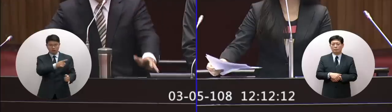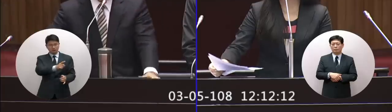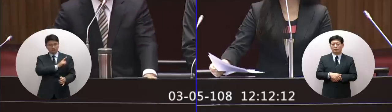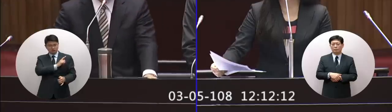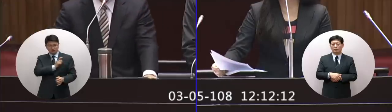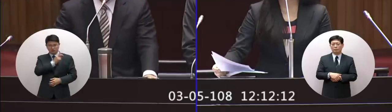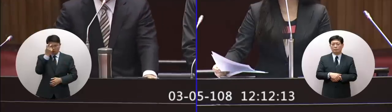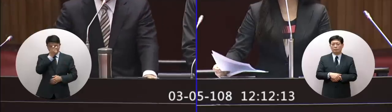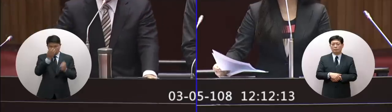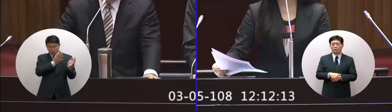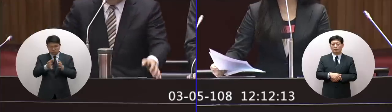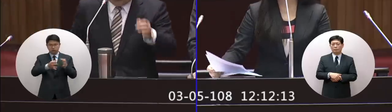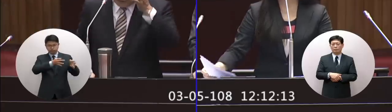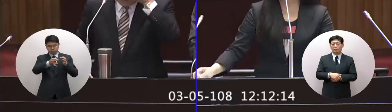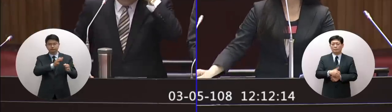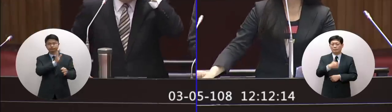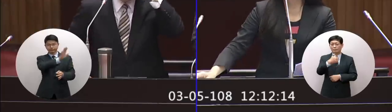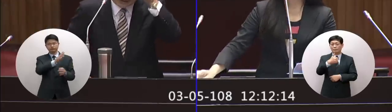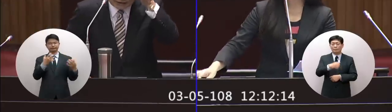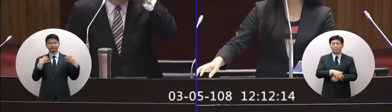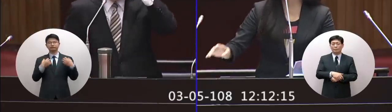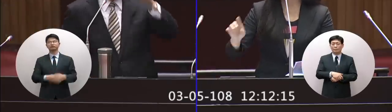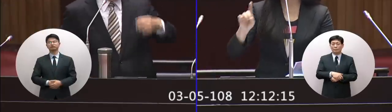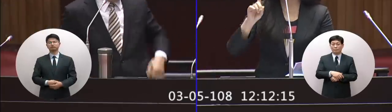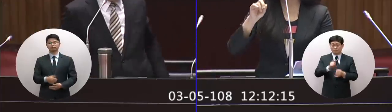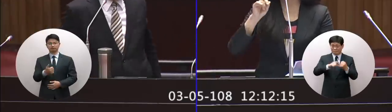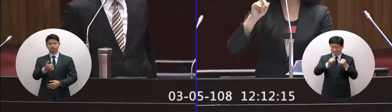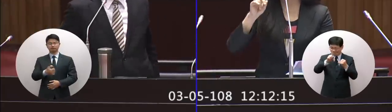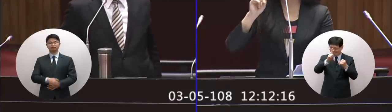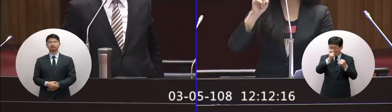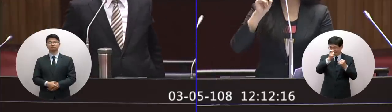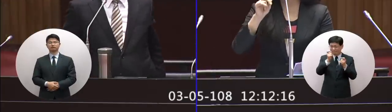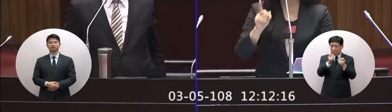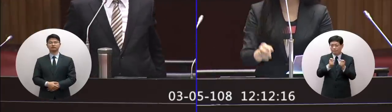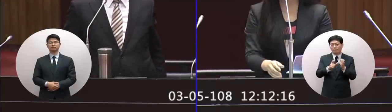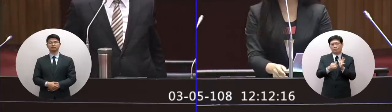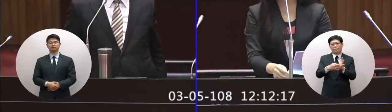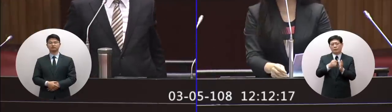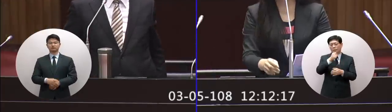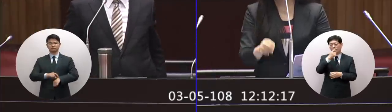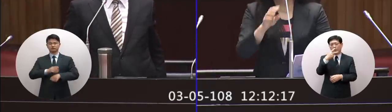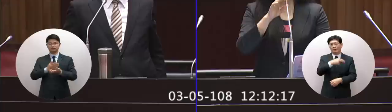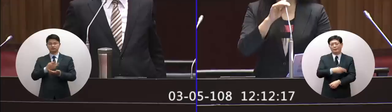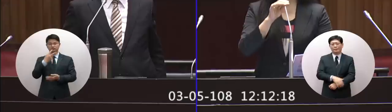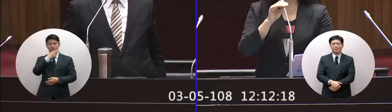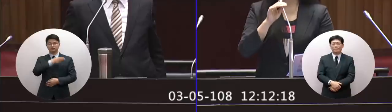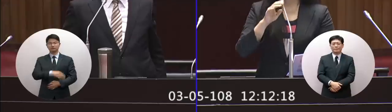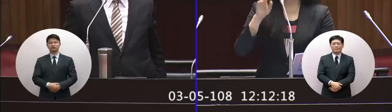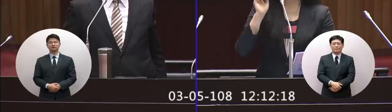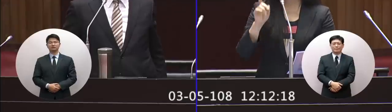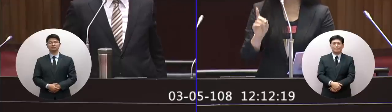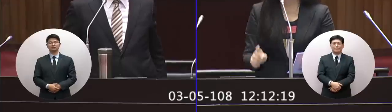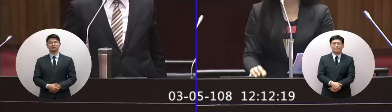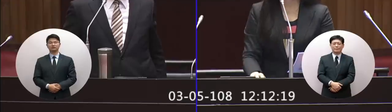是他管理营运。 好，谢谢。那 好， 最后一点点的时间。